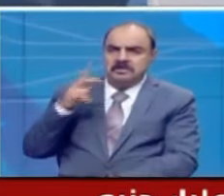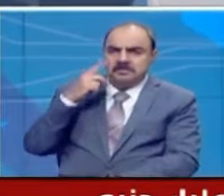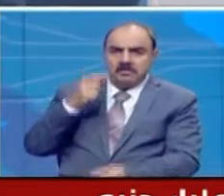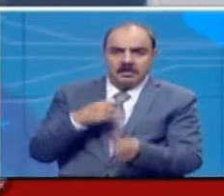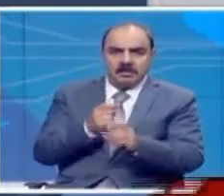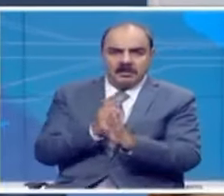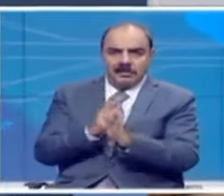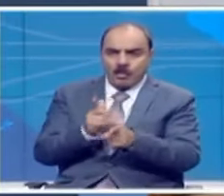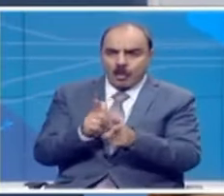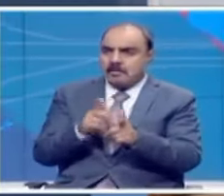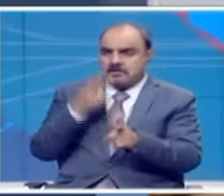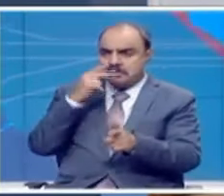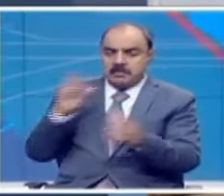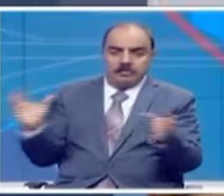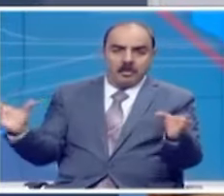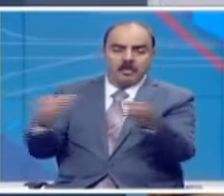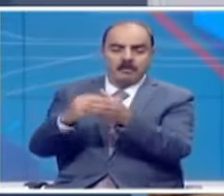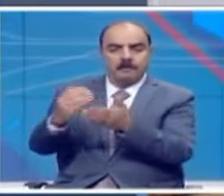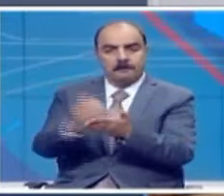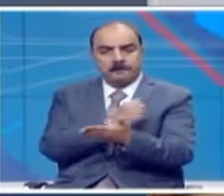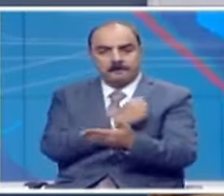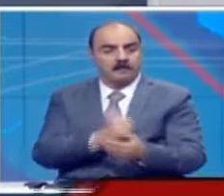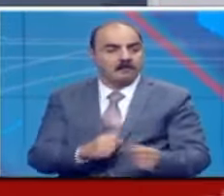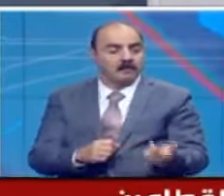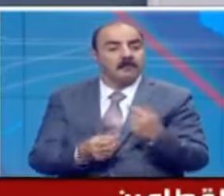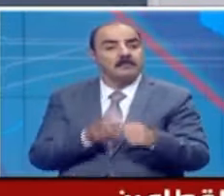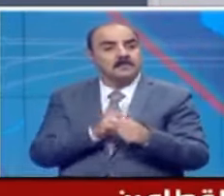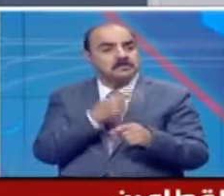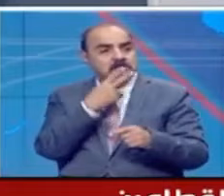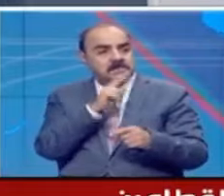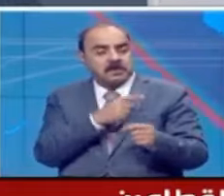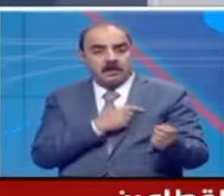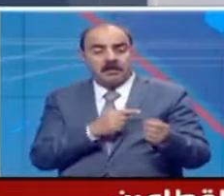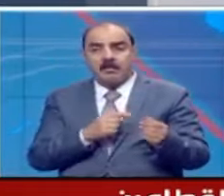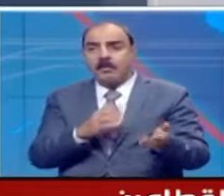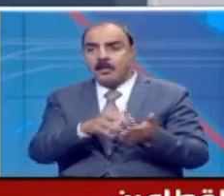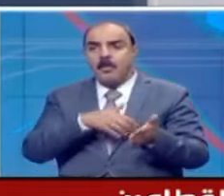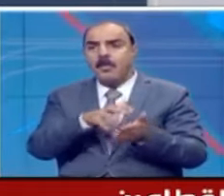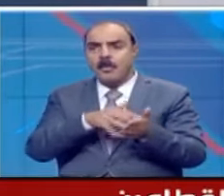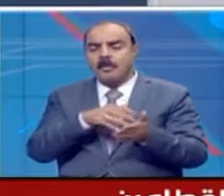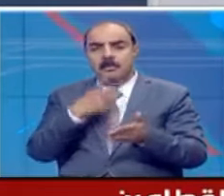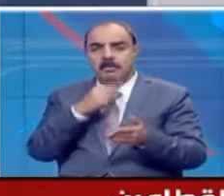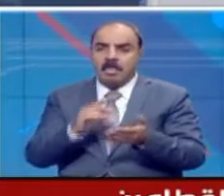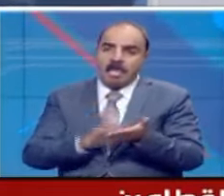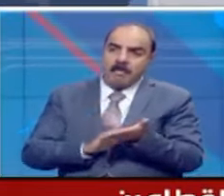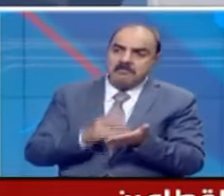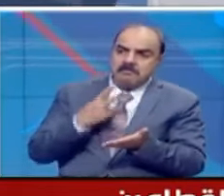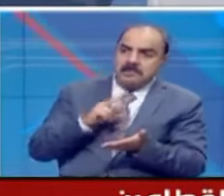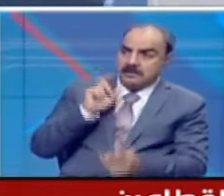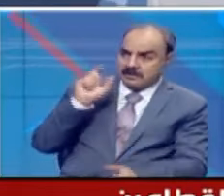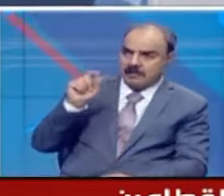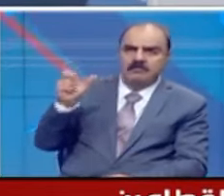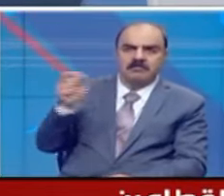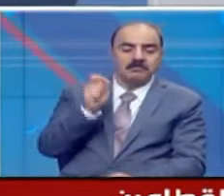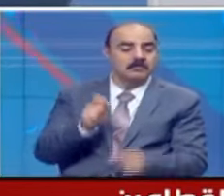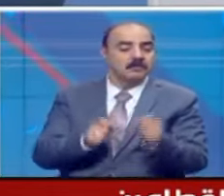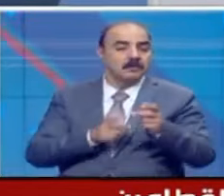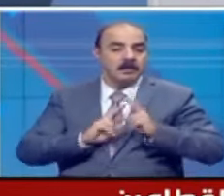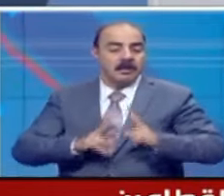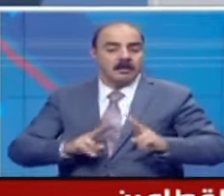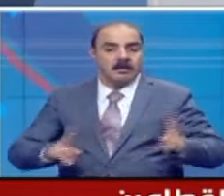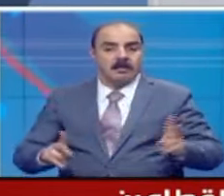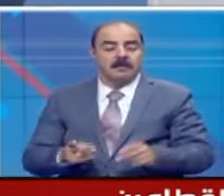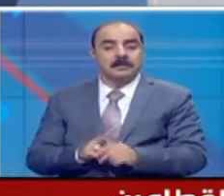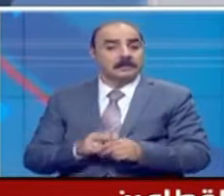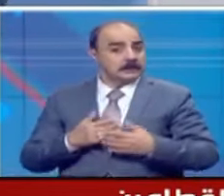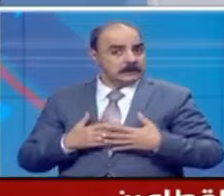السوق الموازية للعملة أو محاولات استنزاف السوق ومزيد